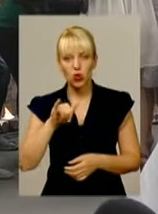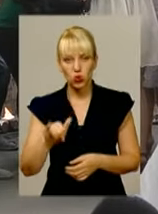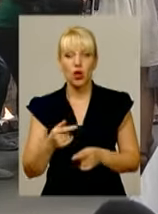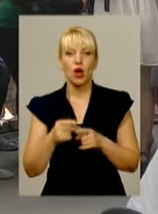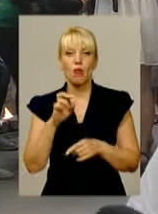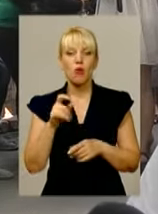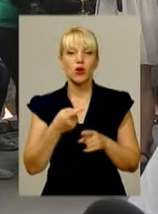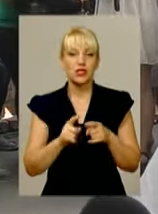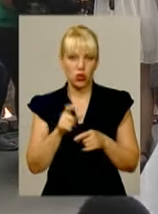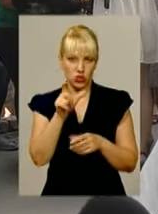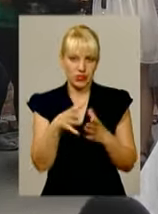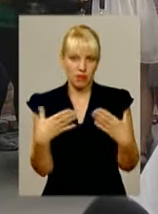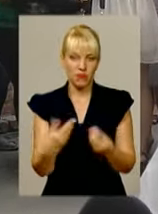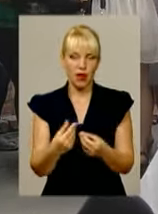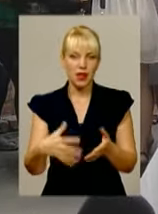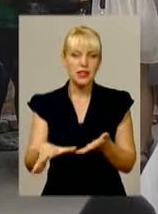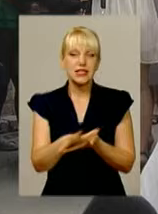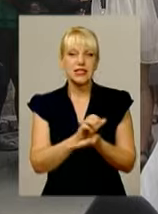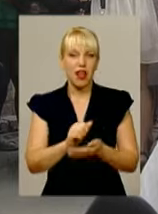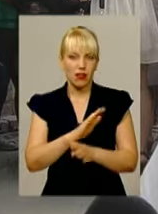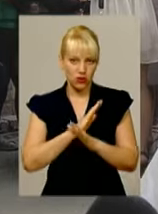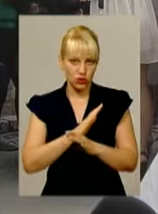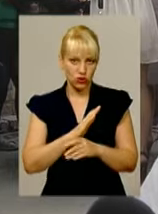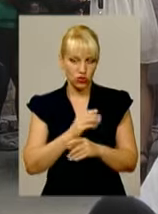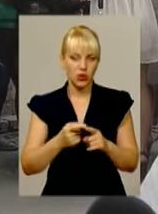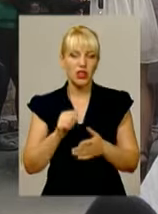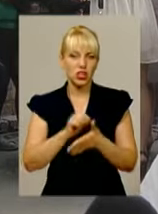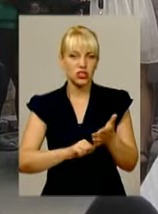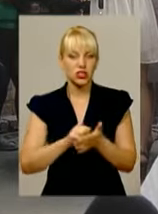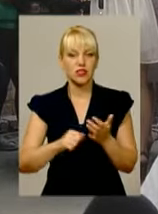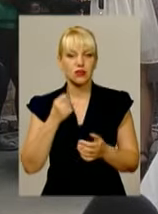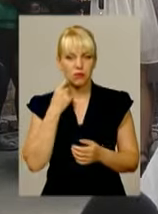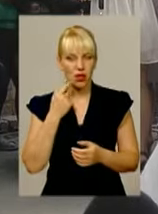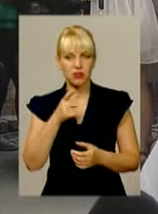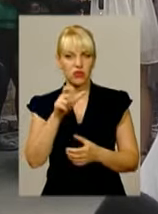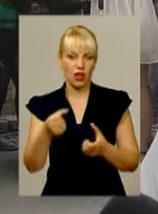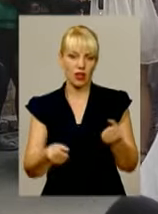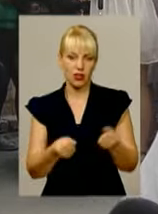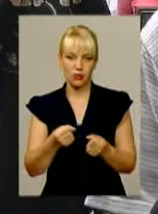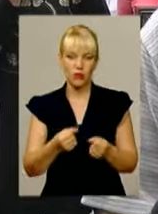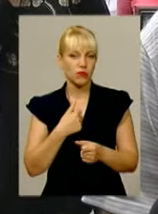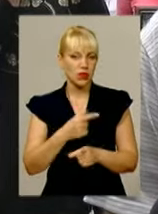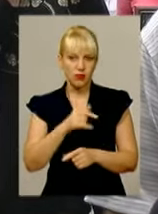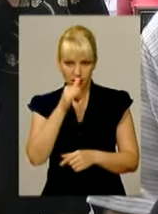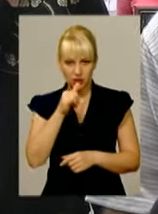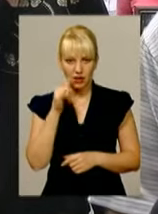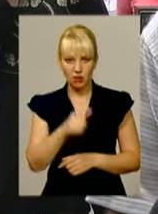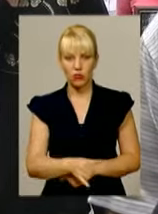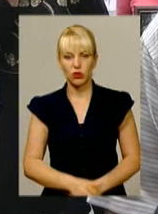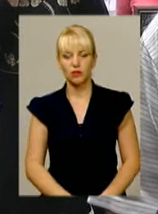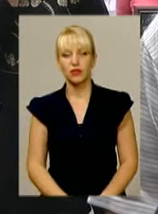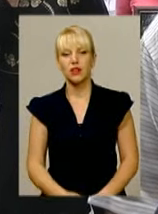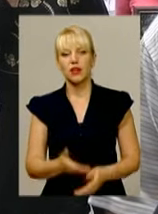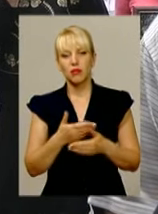загинула через п'янство за кермом. Це черговий раз і ми не маємо допустити справу Червонюка під номером два. Ми хочемо